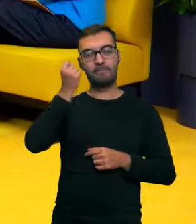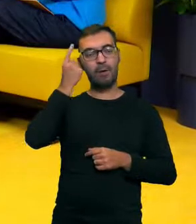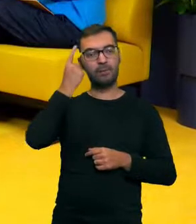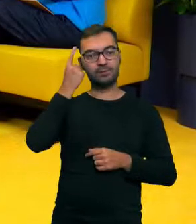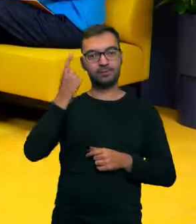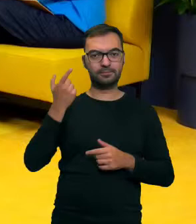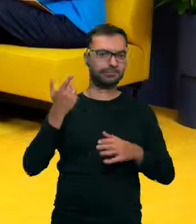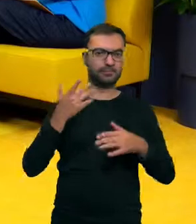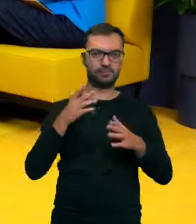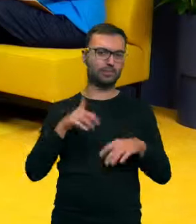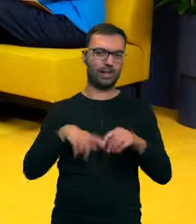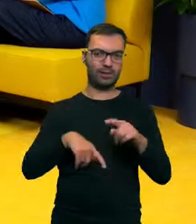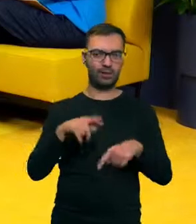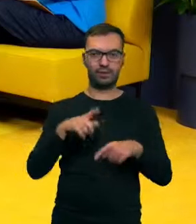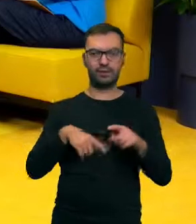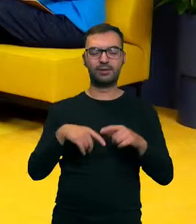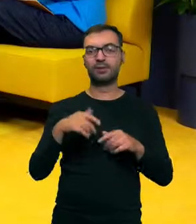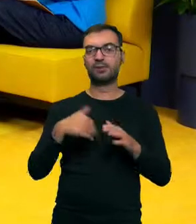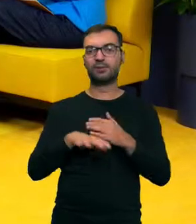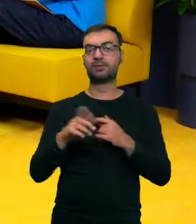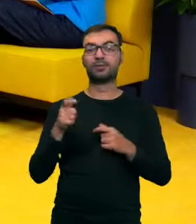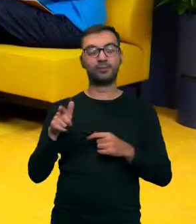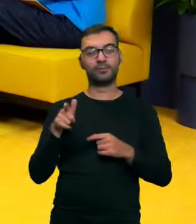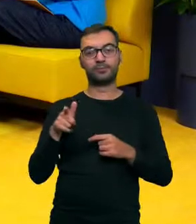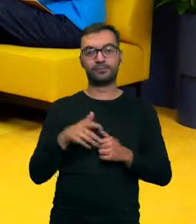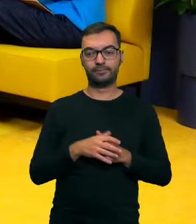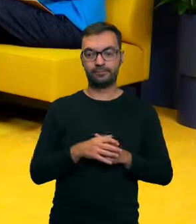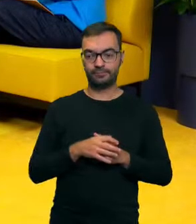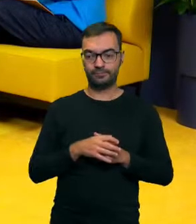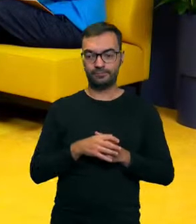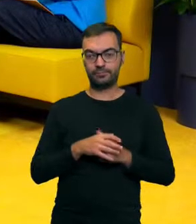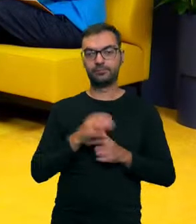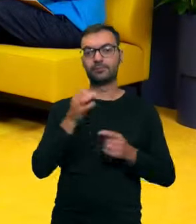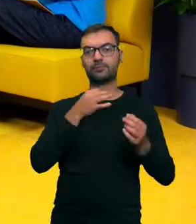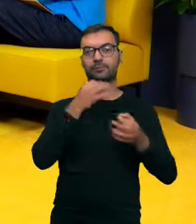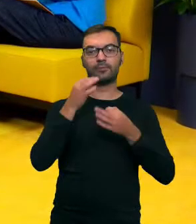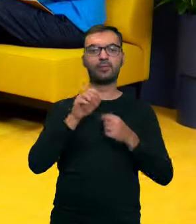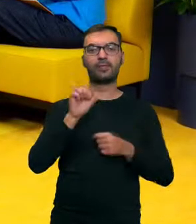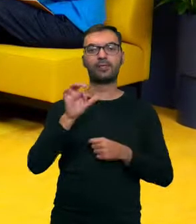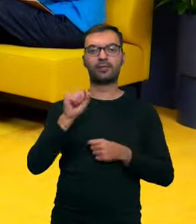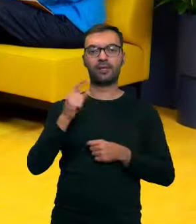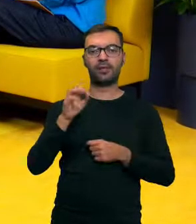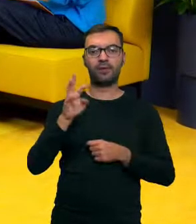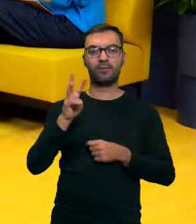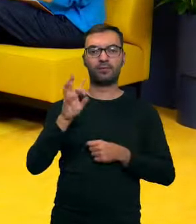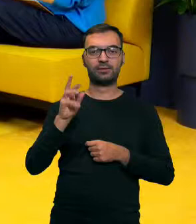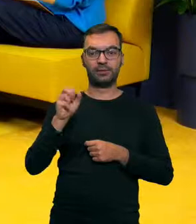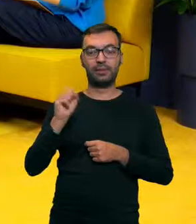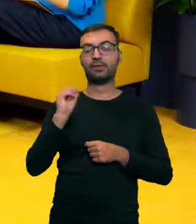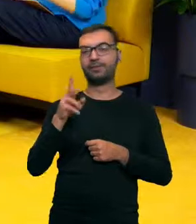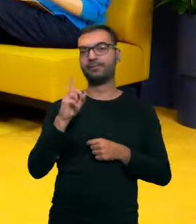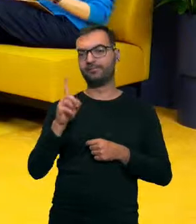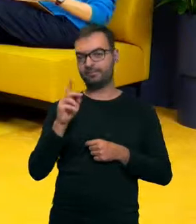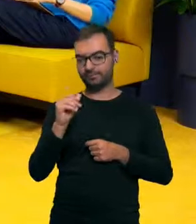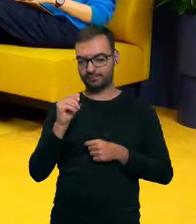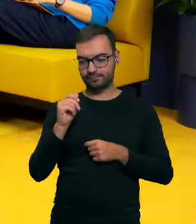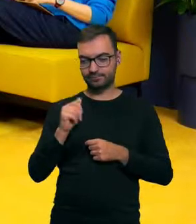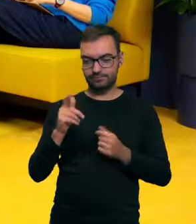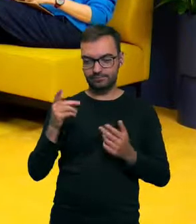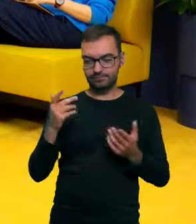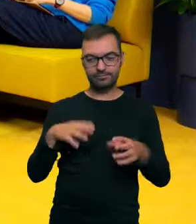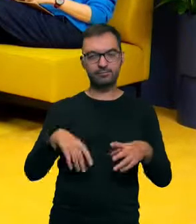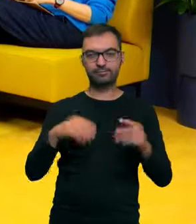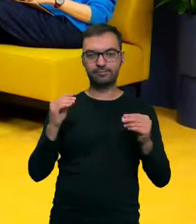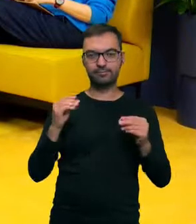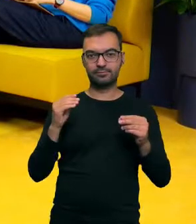jakby naturalnie wynika z samej książki, jest to właśnie, żeby opowiadać o Barbarze Sadowskiej. Natomiast gdzieś już